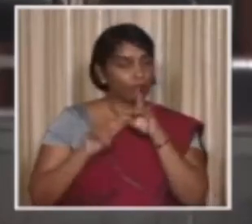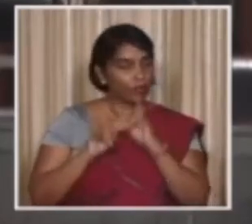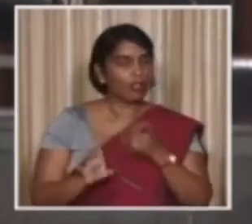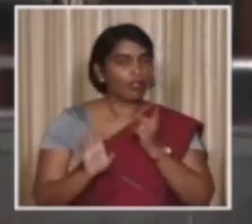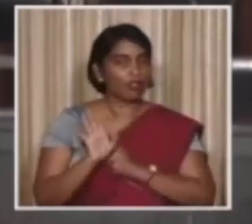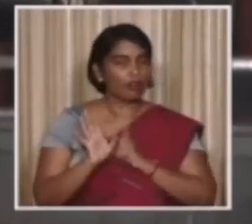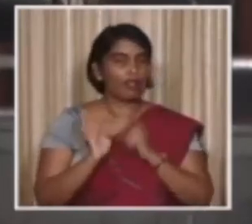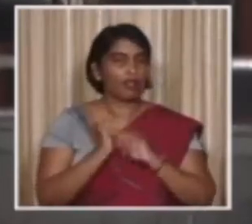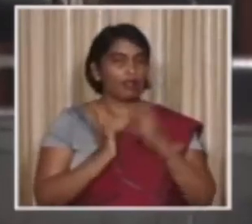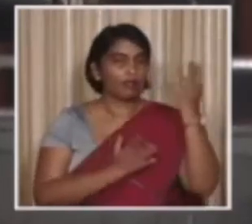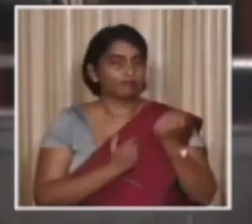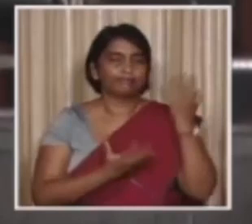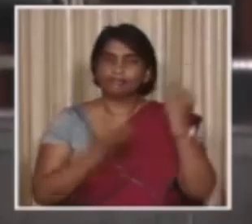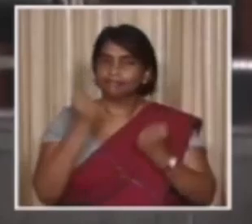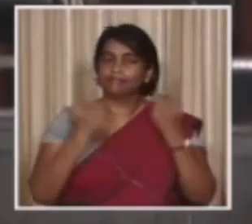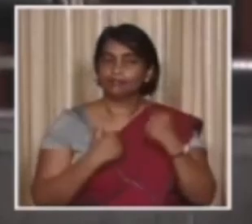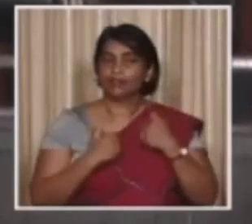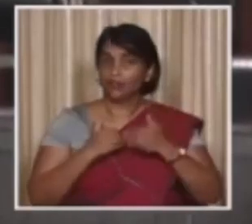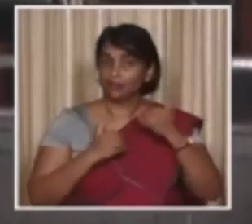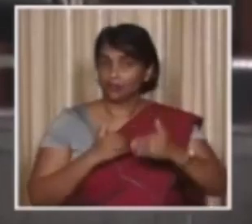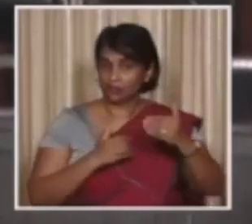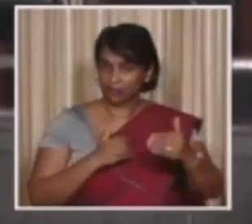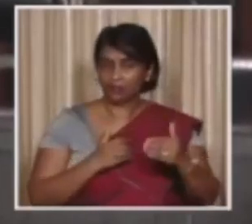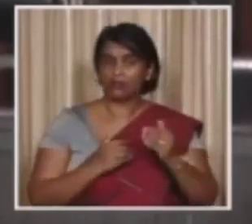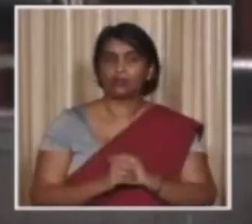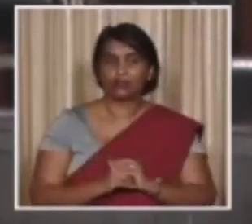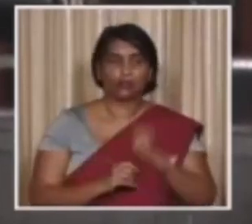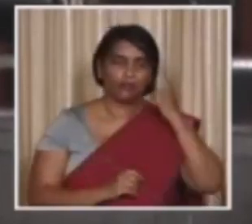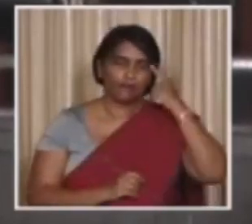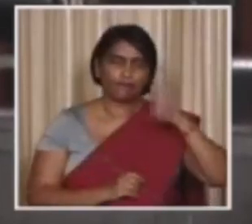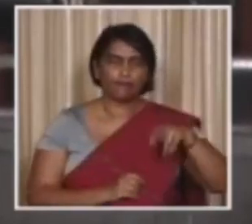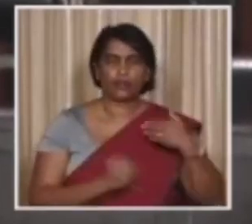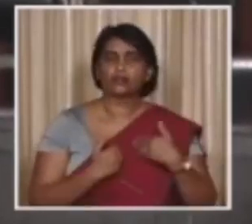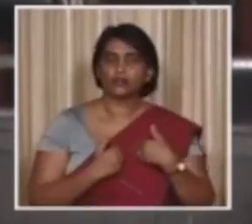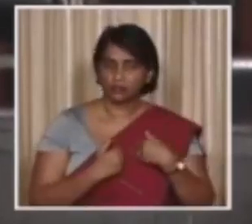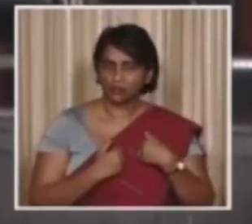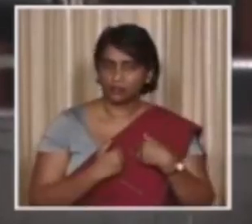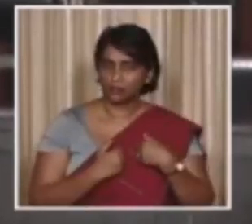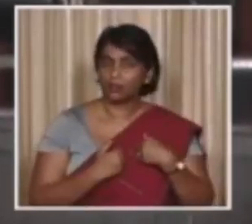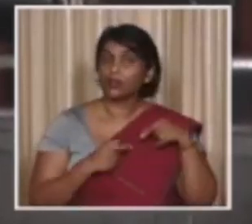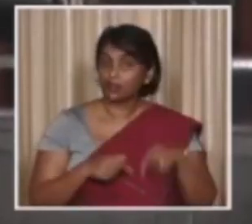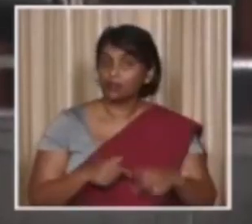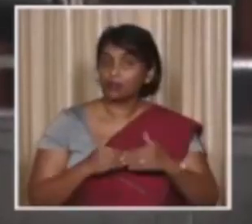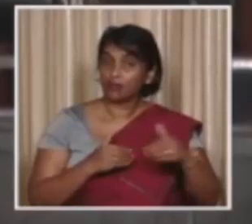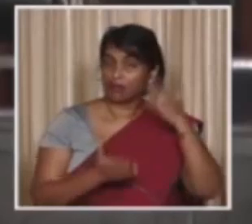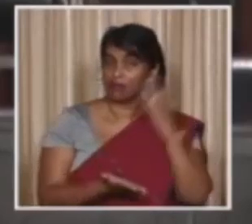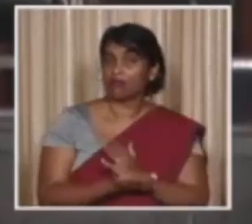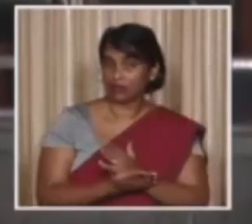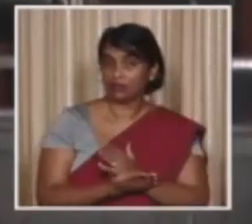හැමදාම ණය අරගෙන අපි ඉස්සරහට යනකොට අපි විශ්වාස කරනවා මෙතනින්වත් මේක නතර